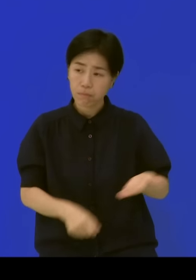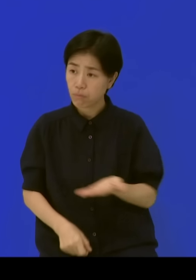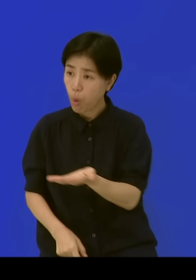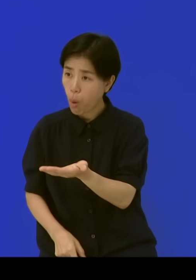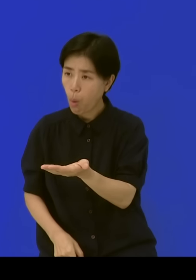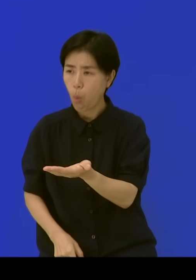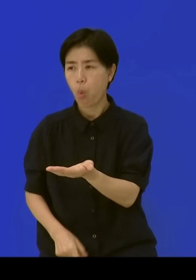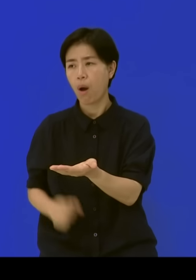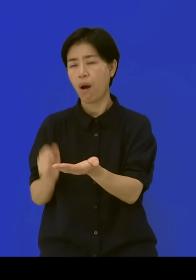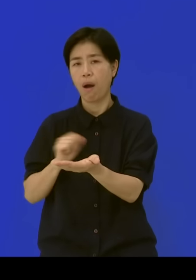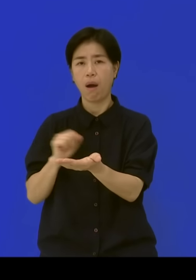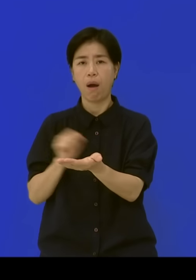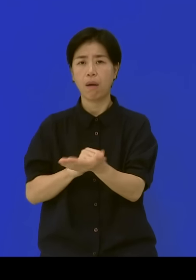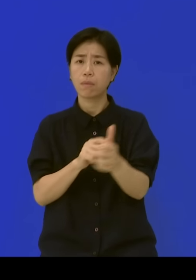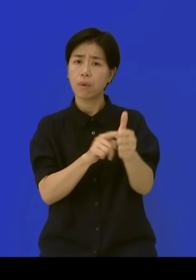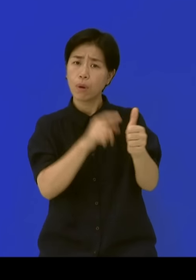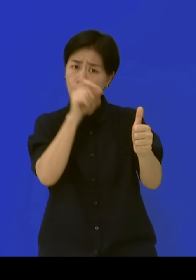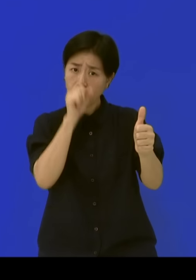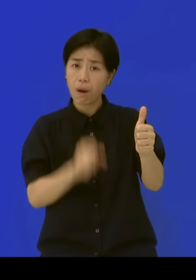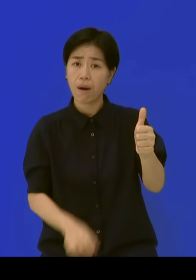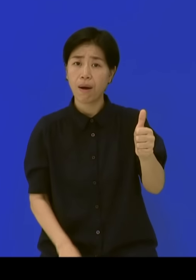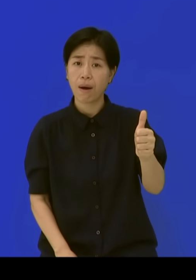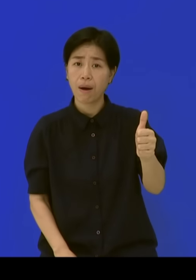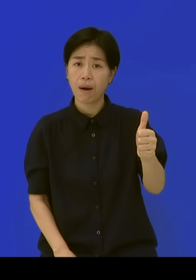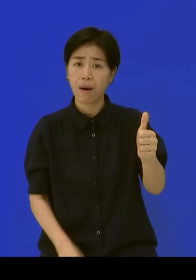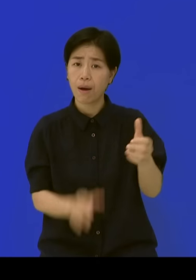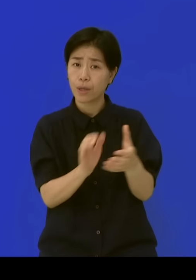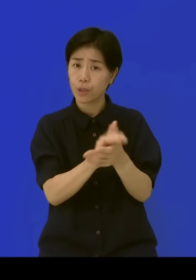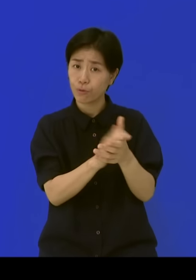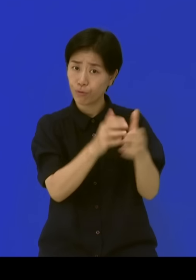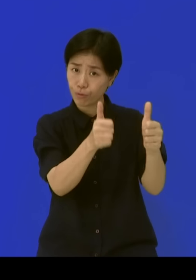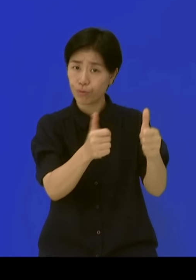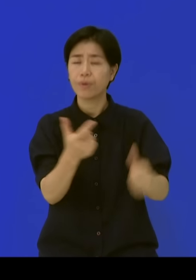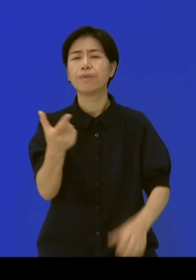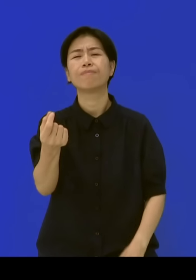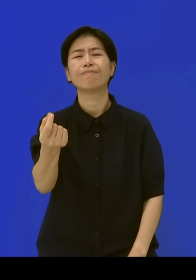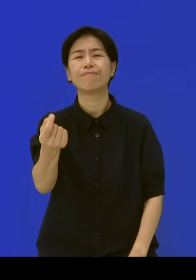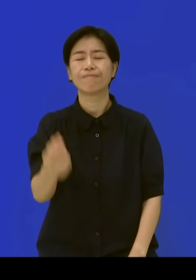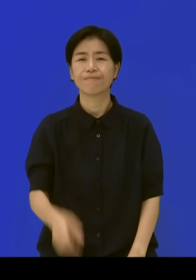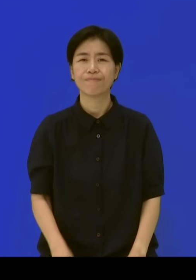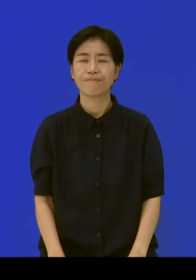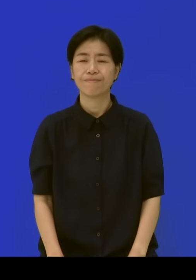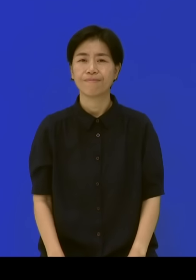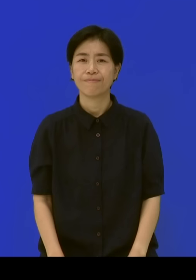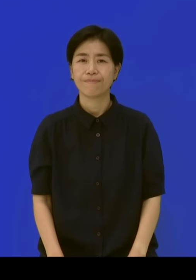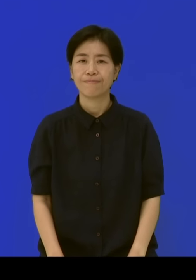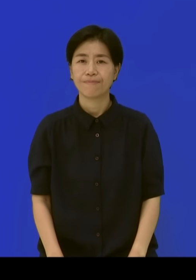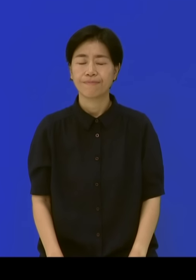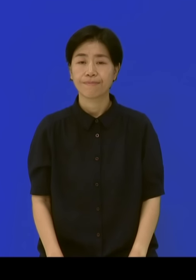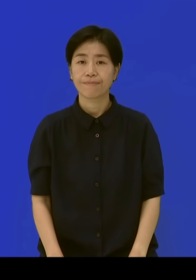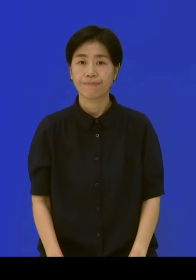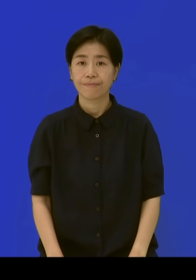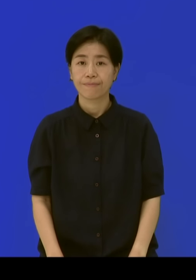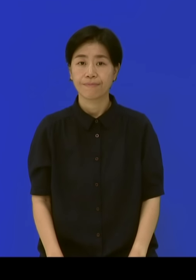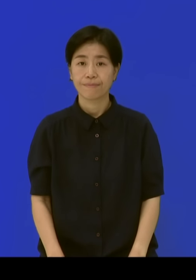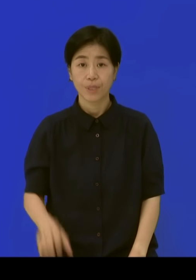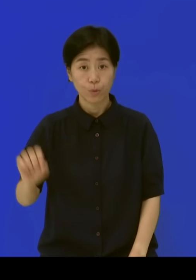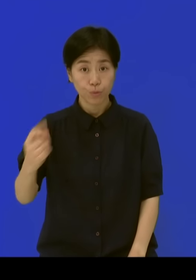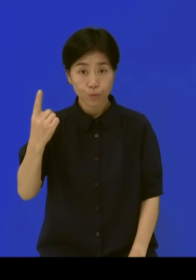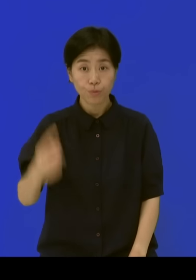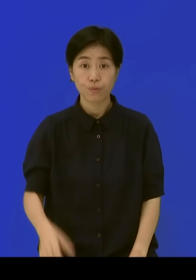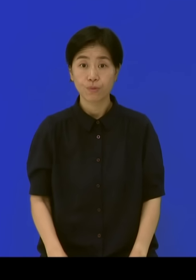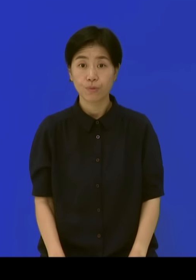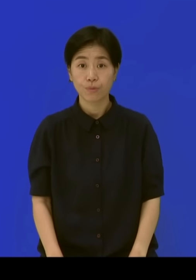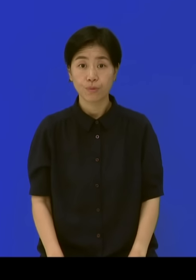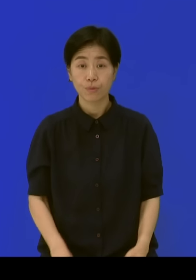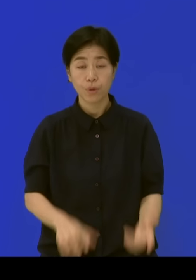문제 때문에 내가 너가 보기 싫을 정도로 불편하다고 어떻게 보면 얘기해 준 거니까. 되게 성숙한 친구였던 거죠. 어떻게 보면. 예. 그럼 어떻게 보면 그 계기로 이제 뭐 꿈이나